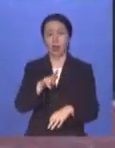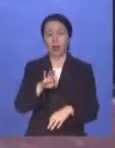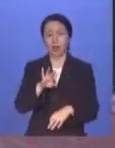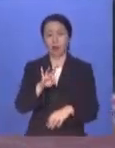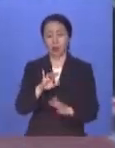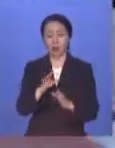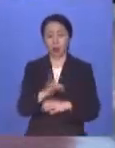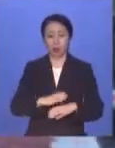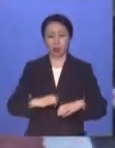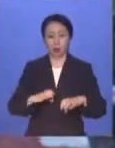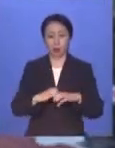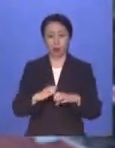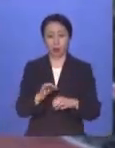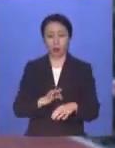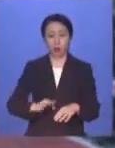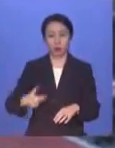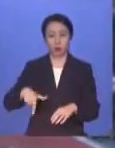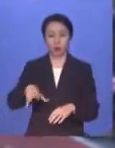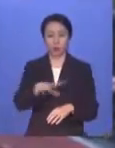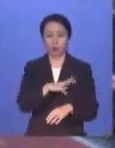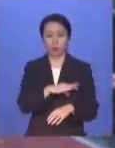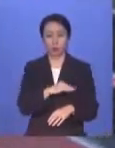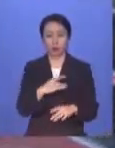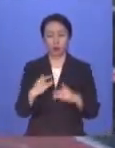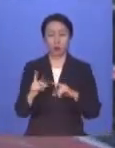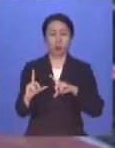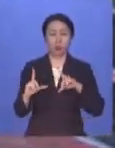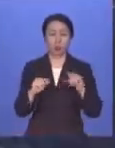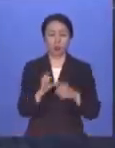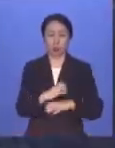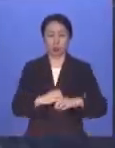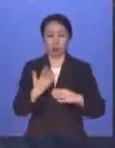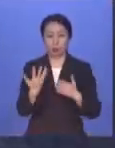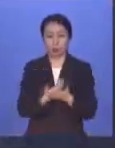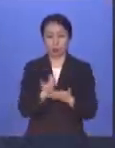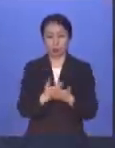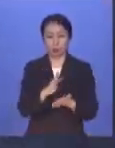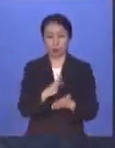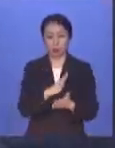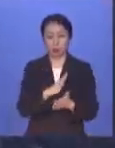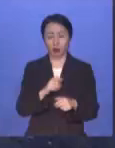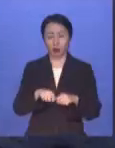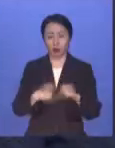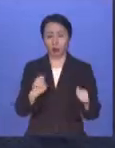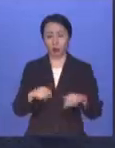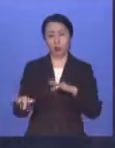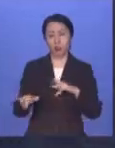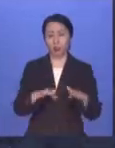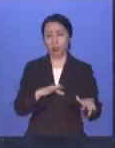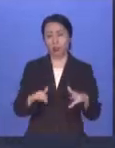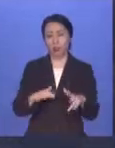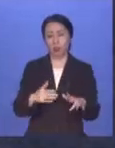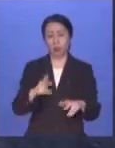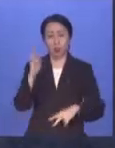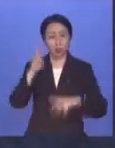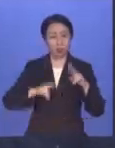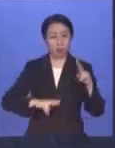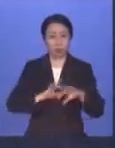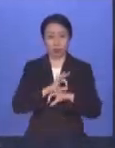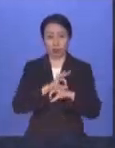ауылындағы стадионға облысымыздың барлық ауданынан келген командалар жиналды. Доданың ашылу салтанаты Бұқараның көңілінен